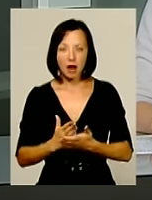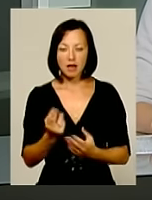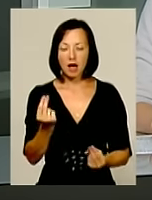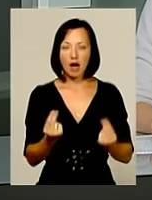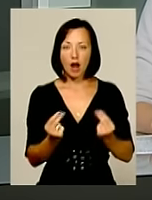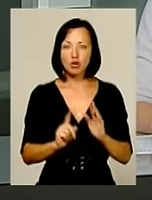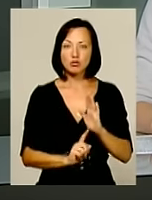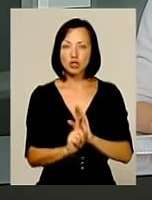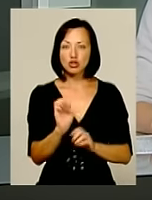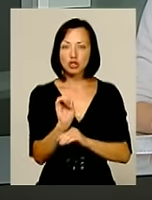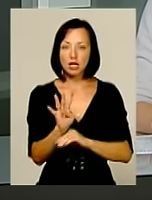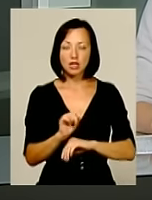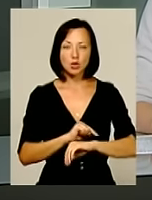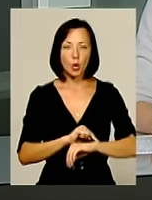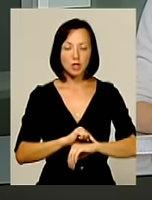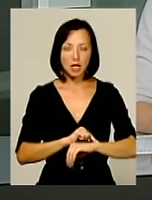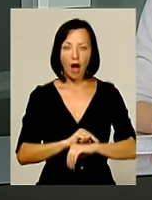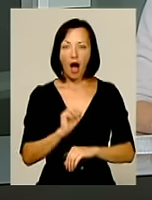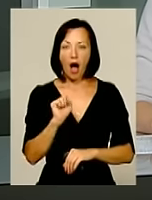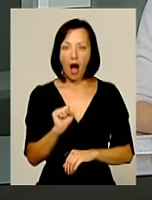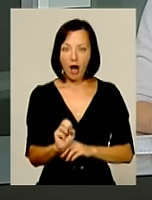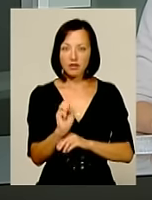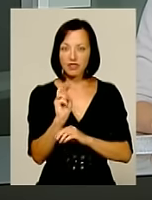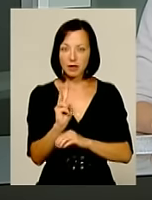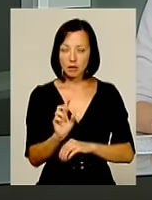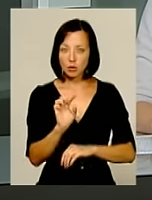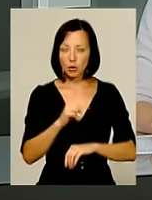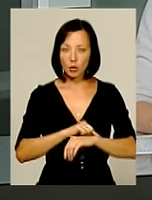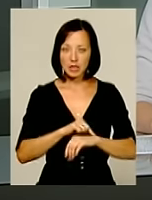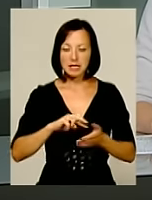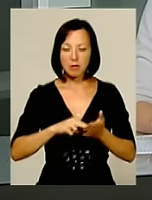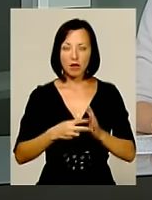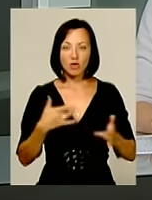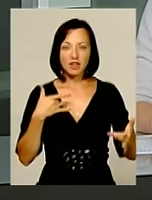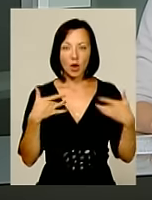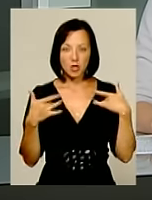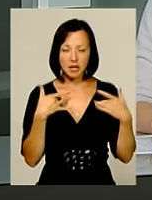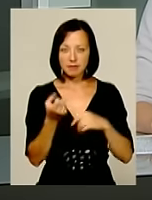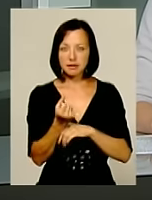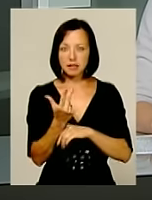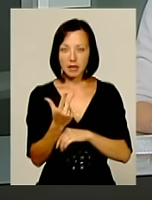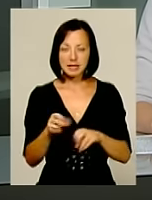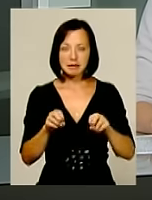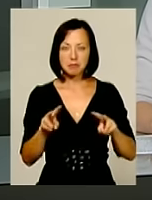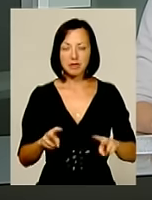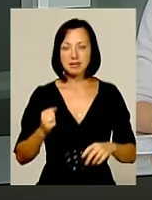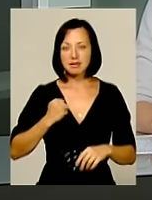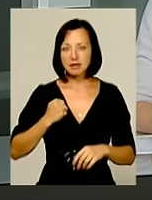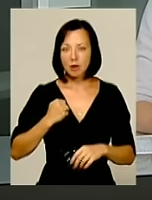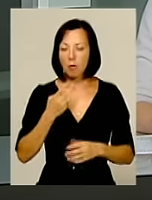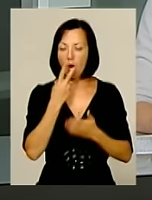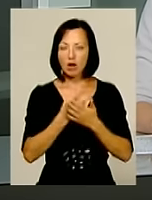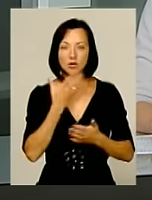Гра розпочнеться о 14-й годині. А о півдні на стадіоні запланований концерт. О 13-й спецназівці покажуть свою